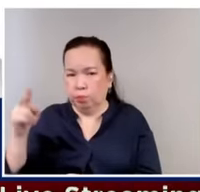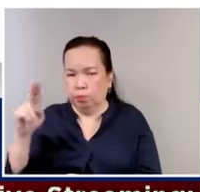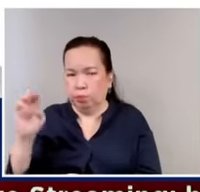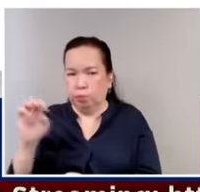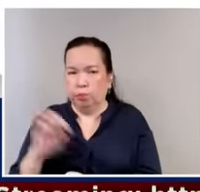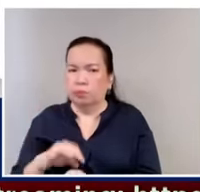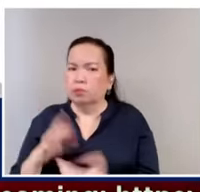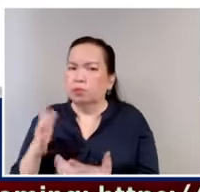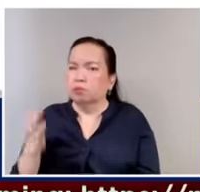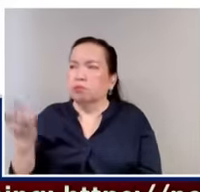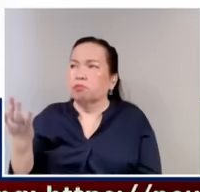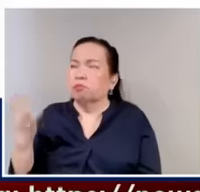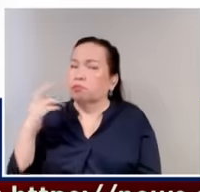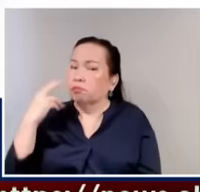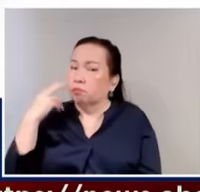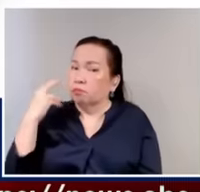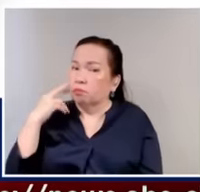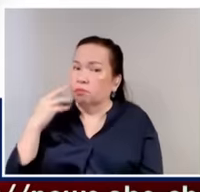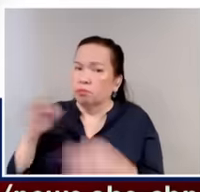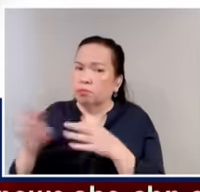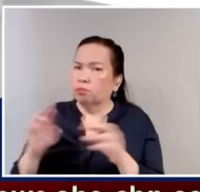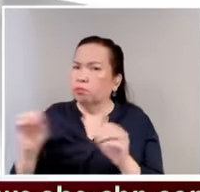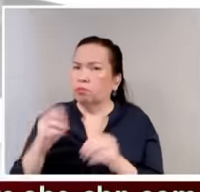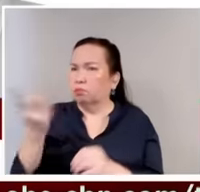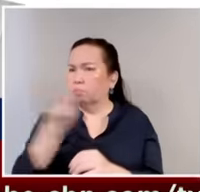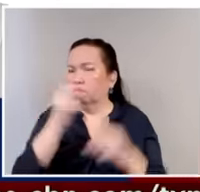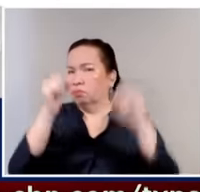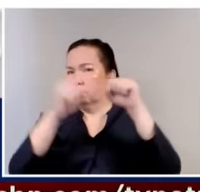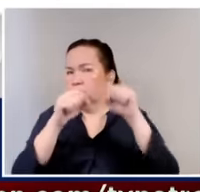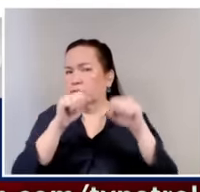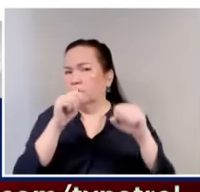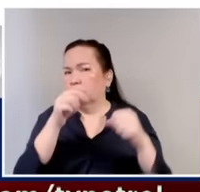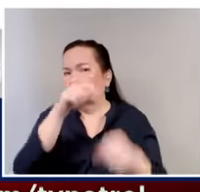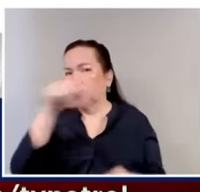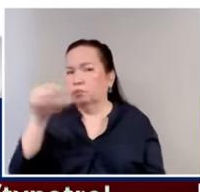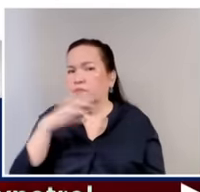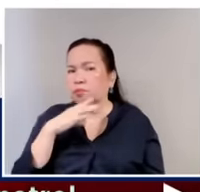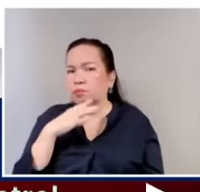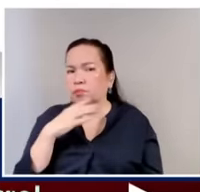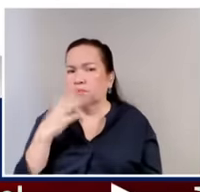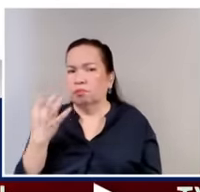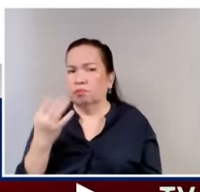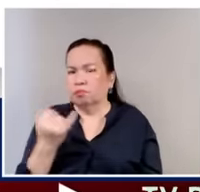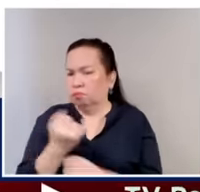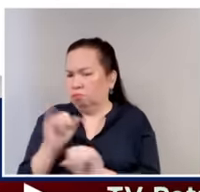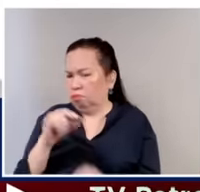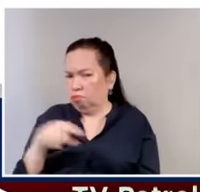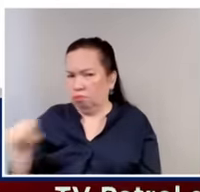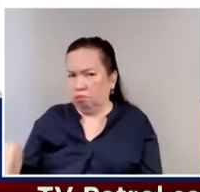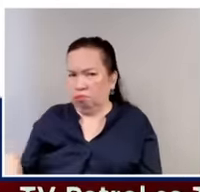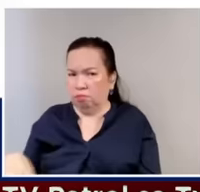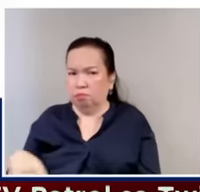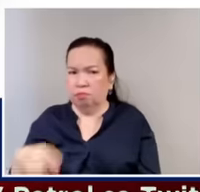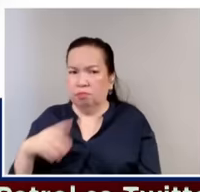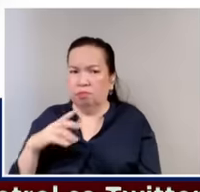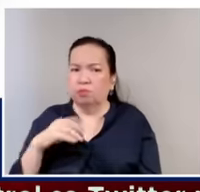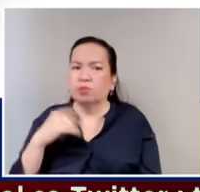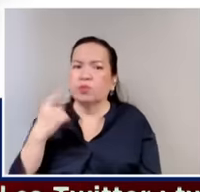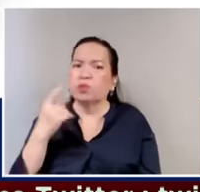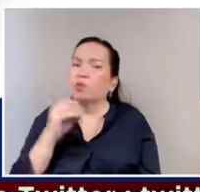ang soberanya ang gentleman's agreement. Wala naman tayong soberanya sa EEZ. Sovereign rights